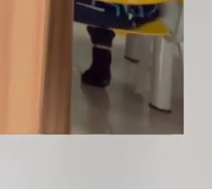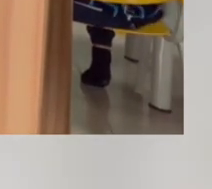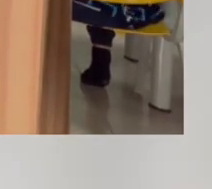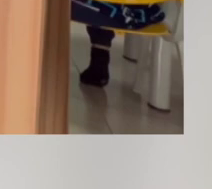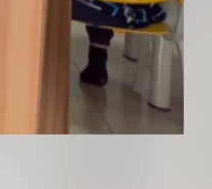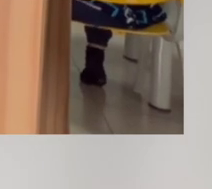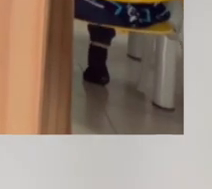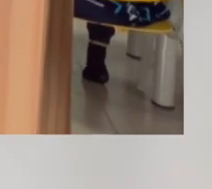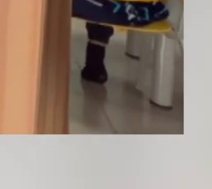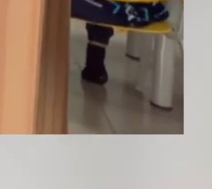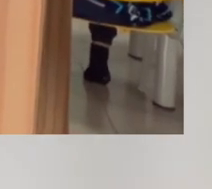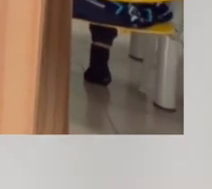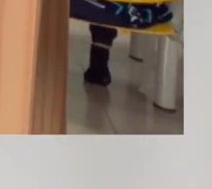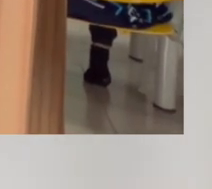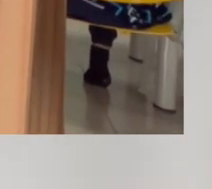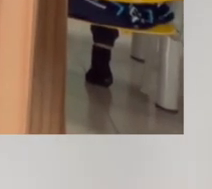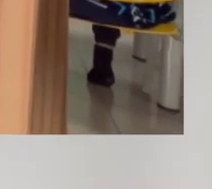Terima kasih rahasia